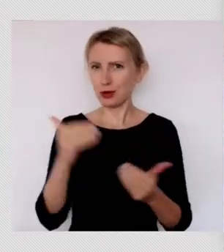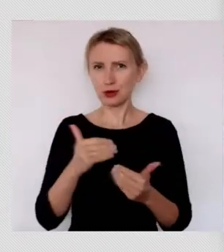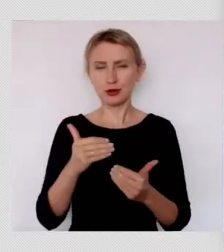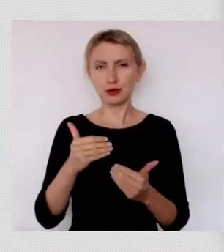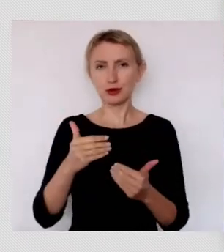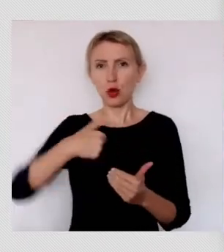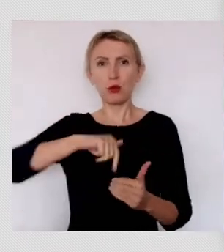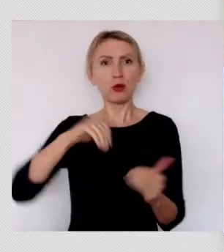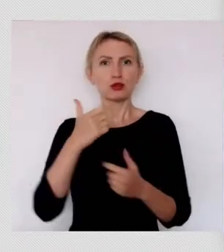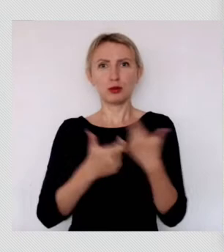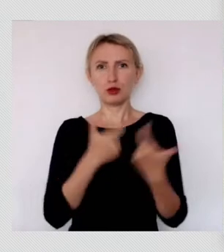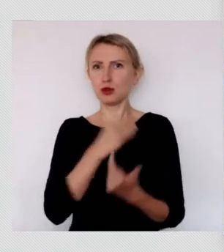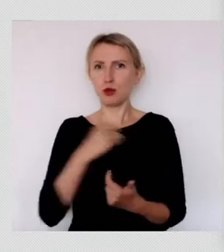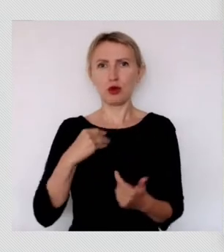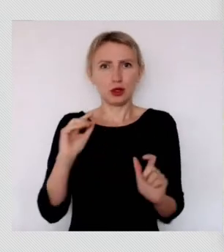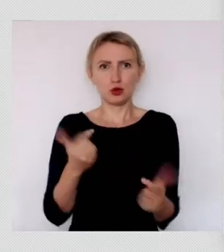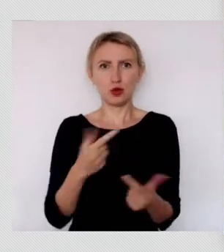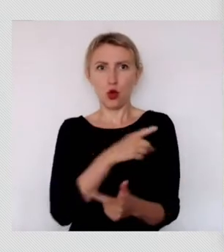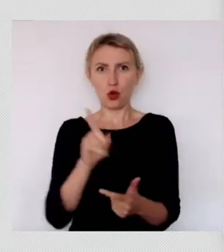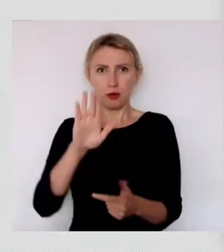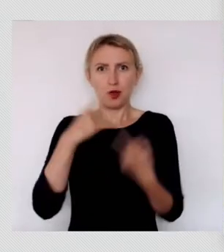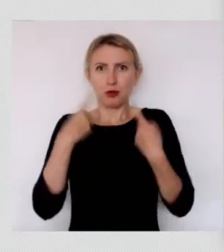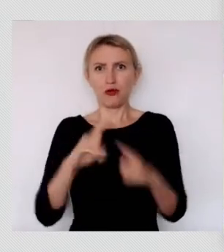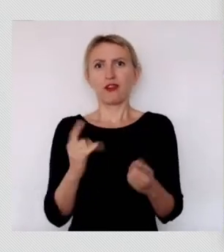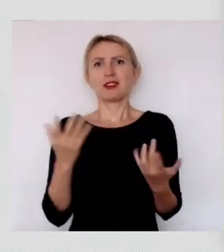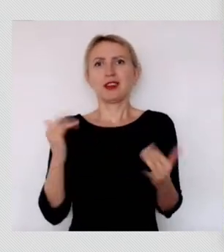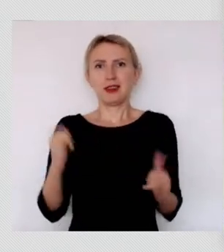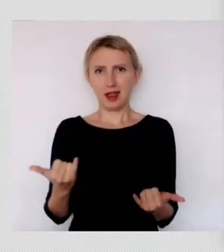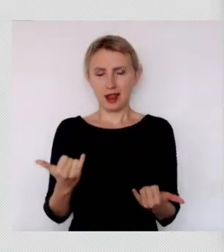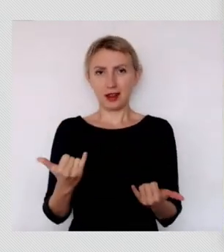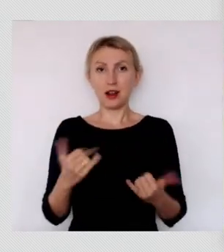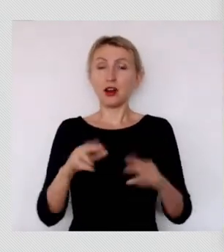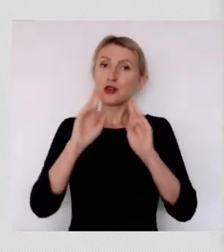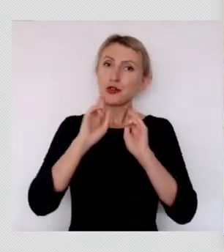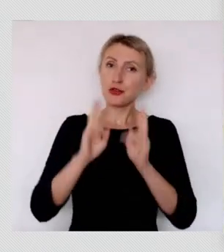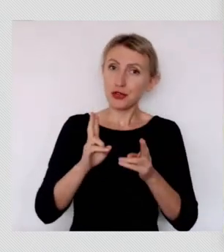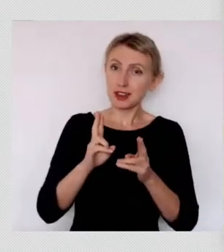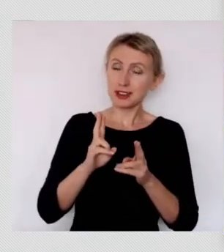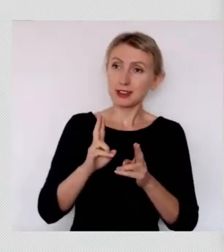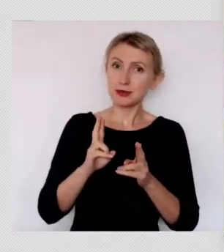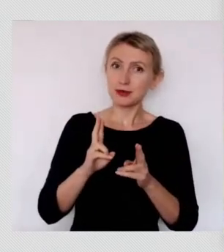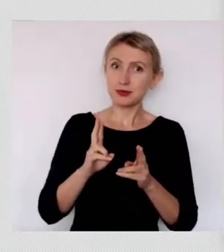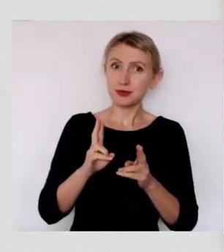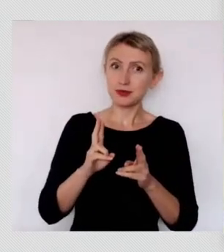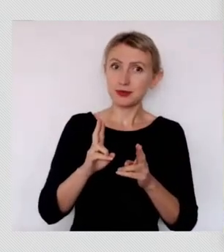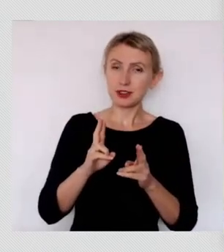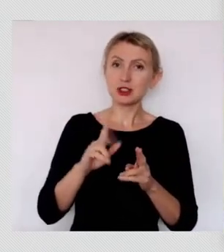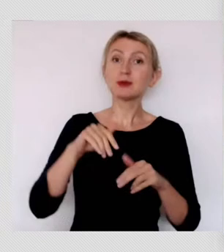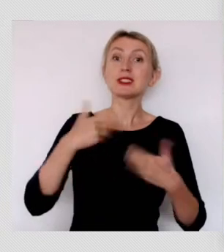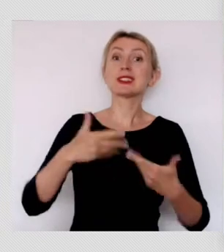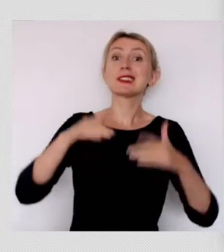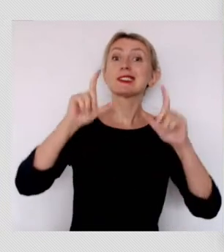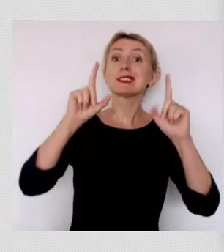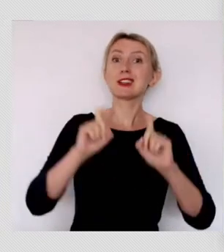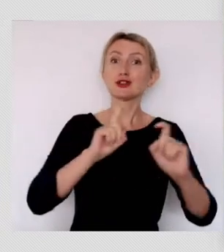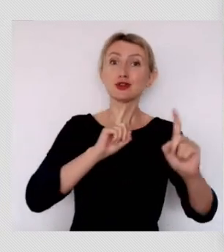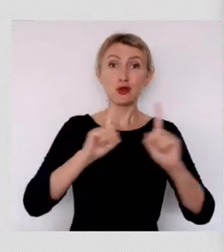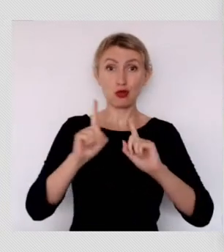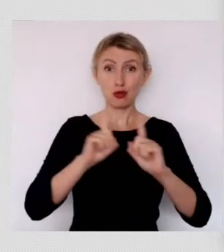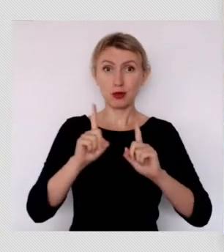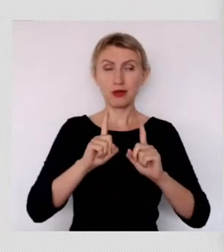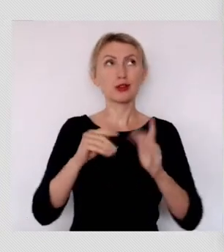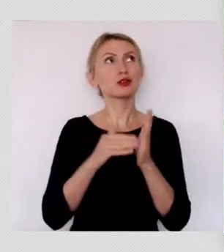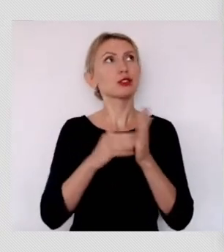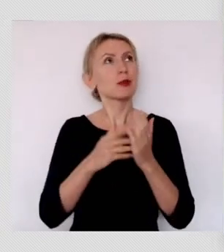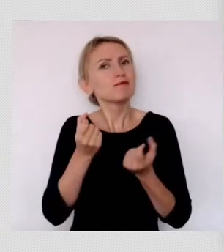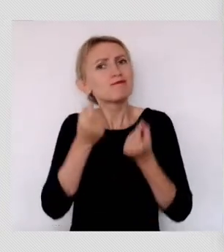mamy zrobić w Polsce w związku z tym, na ile oni biorą za to odpowiedzialność. Sam fakt, że posadzi się ich do tego stołu i zacznie się o tym rozmawiać, generalnie trzeba to wymyślić, jak to